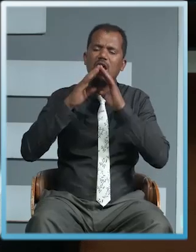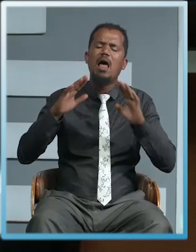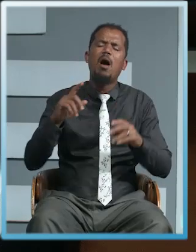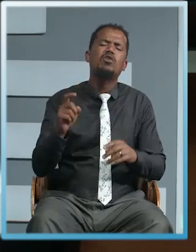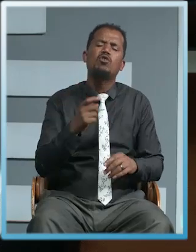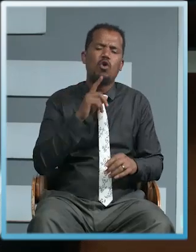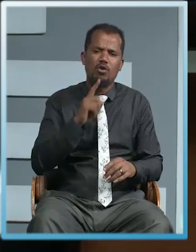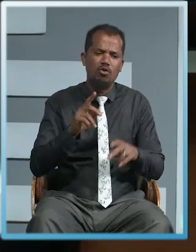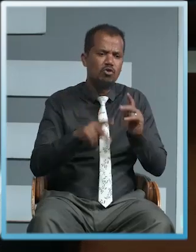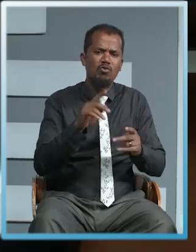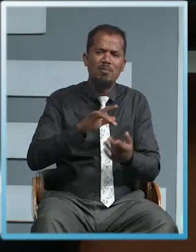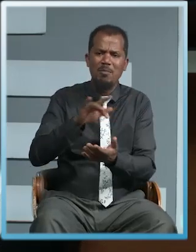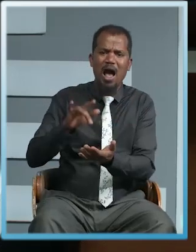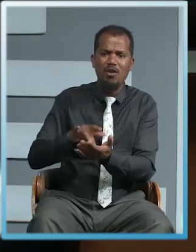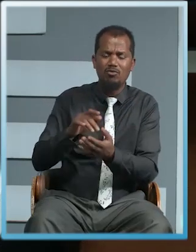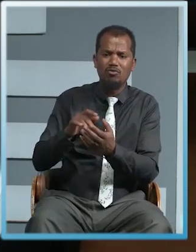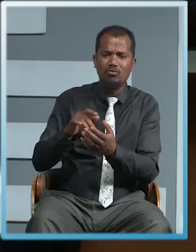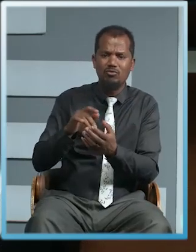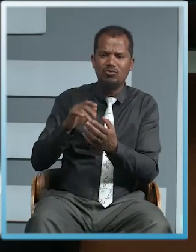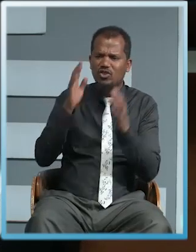ስለሆነ ህዝቡ በመሀሉ ችግር ስለሌለ